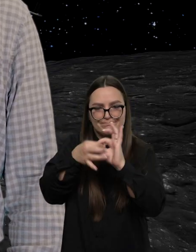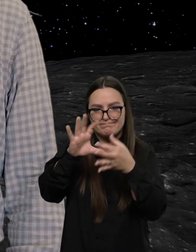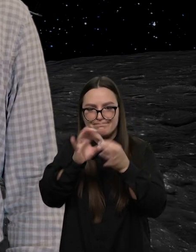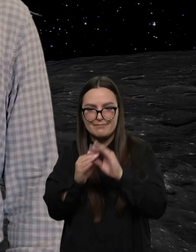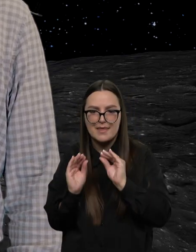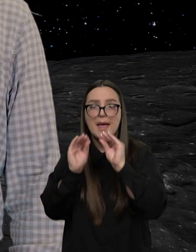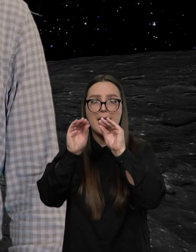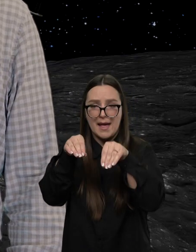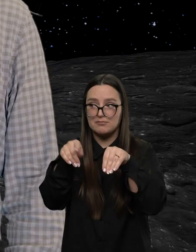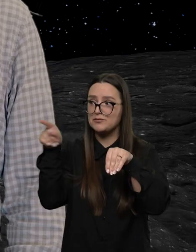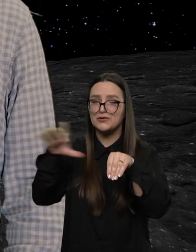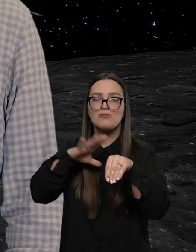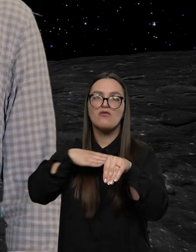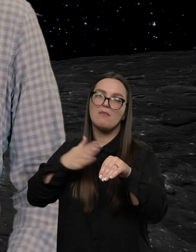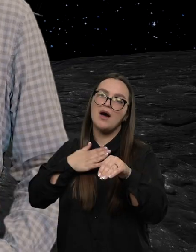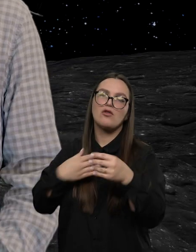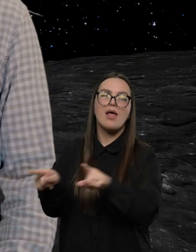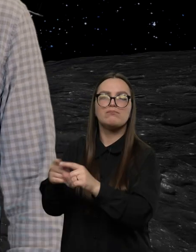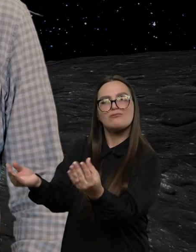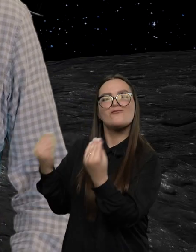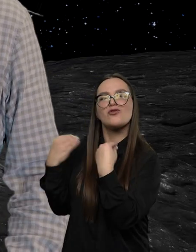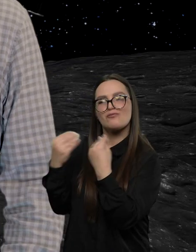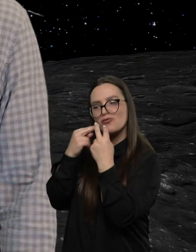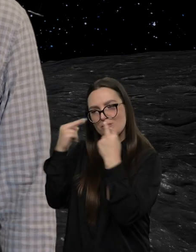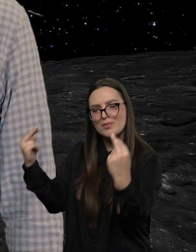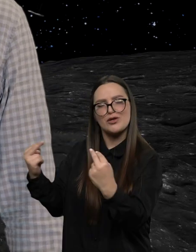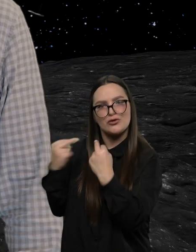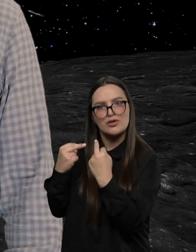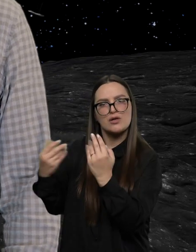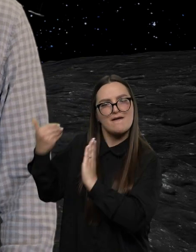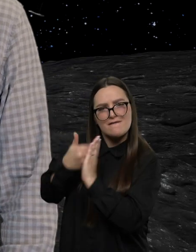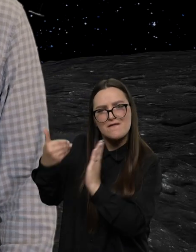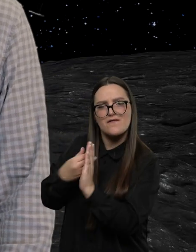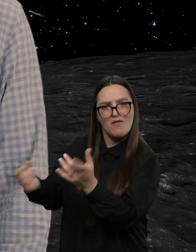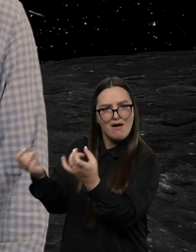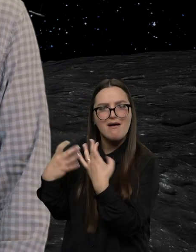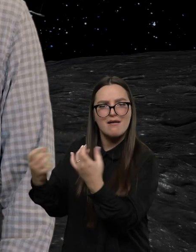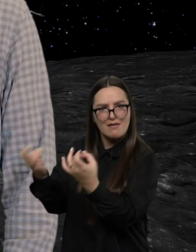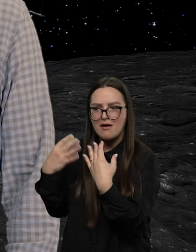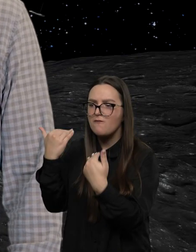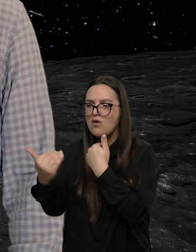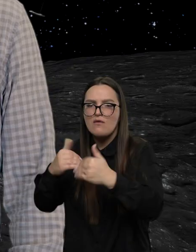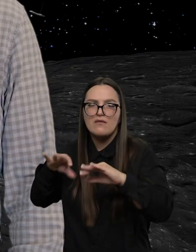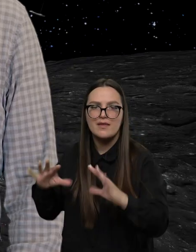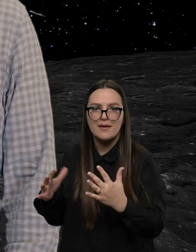jis buvo mano, kaip sakyti, mentorius. Jis mane prižiūrėjo, jis man aiškino,